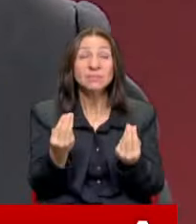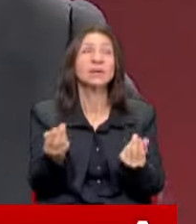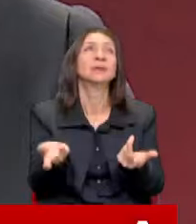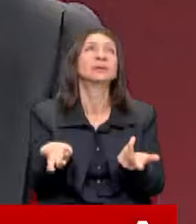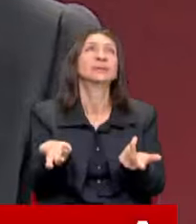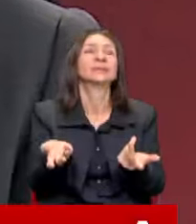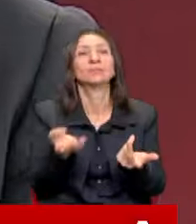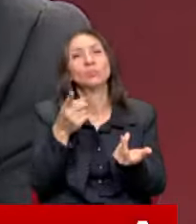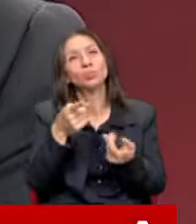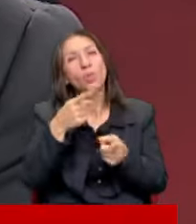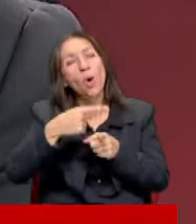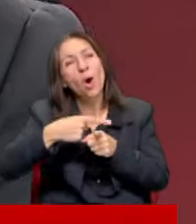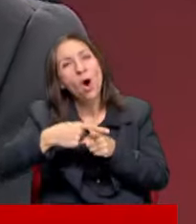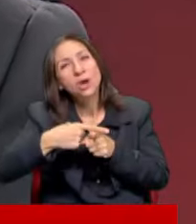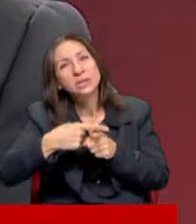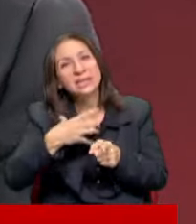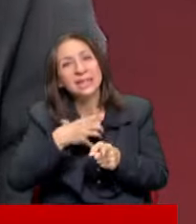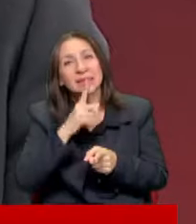bu